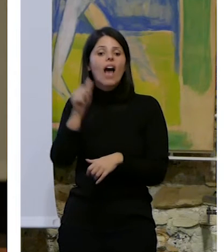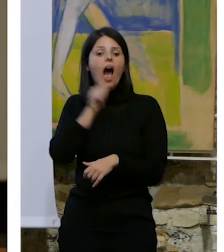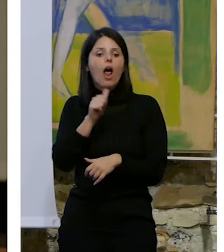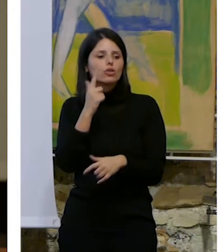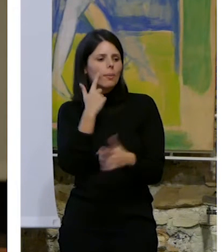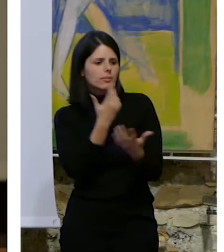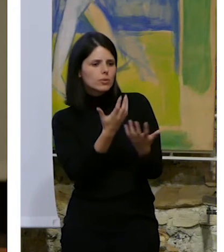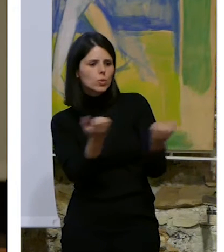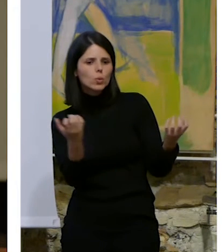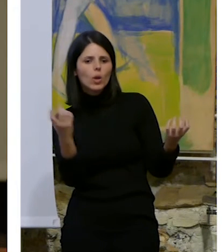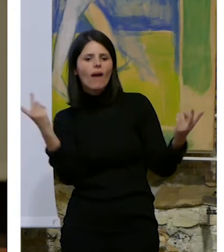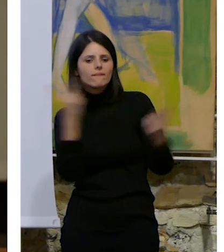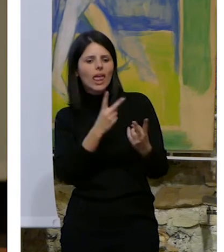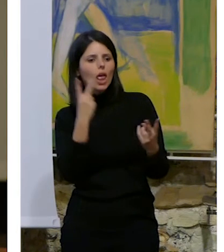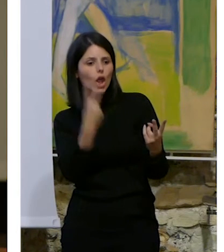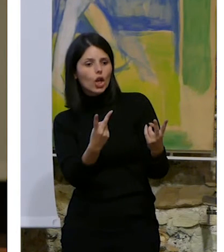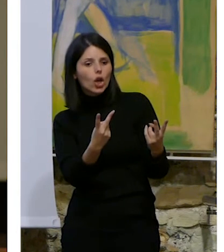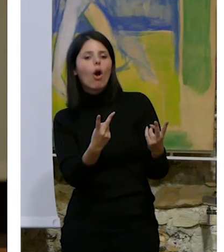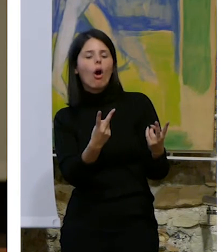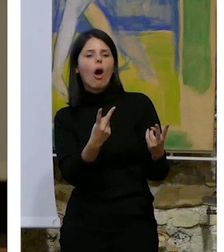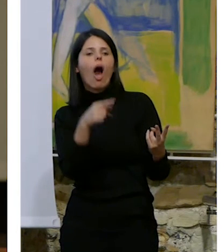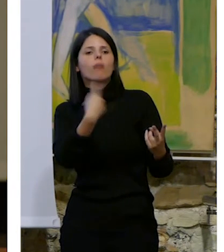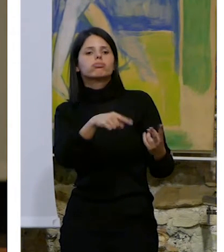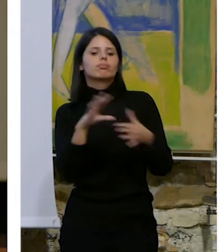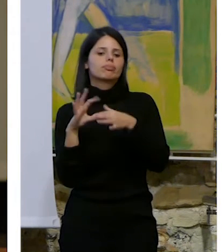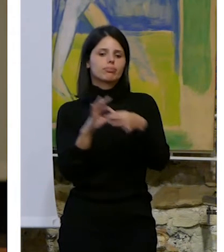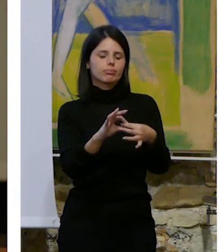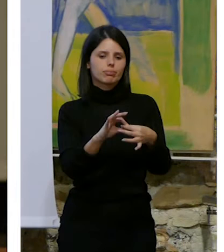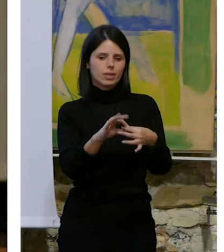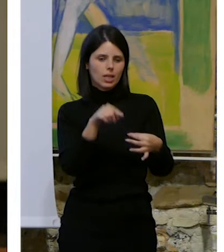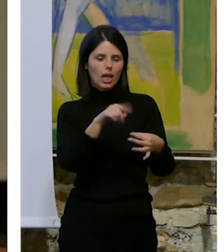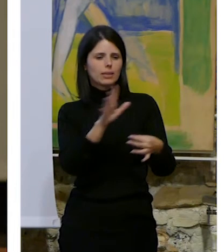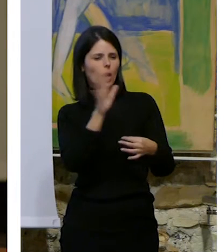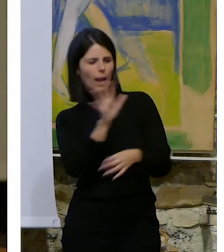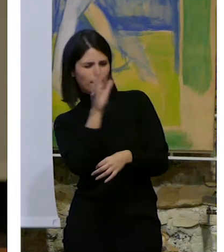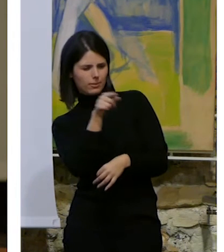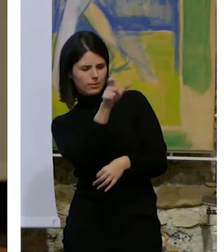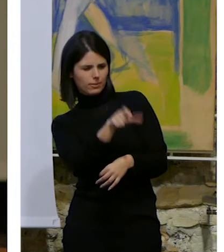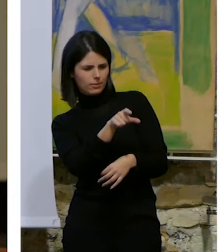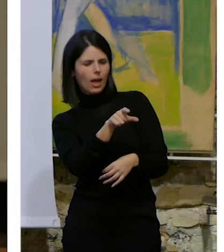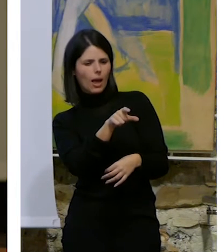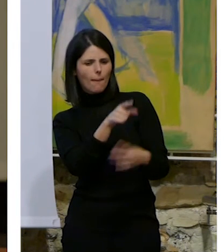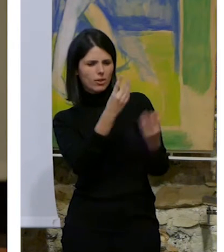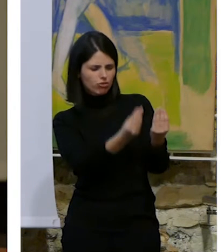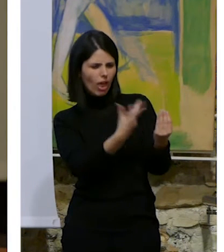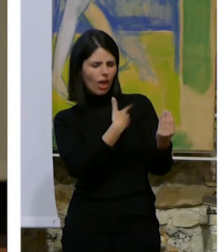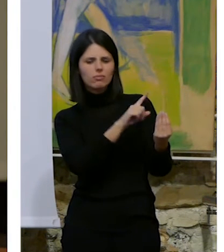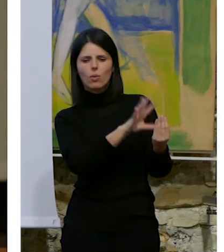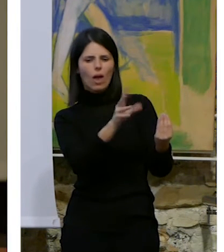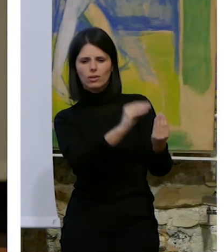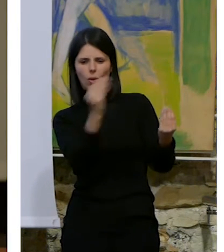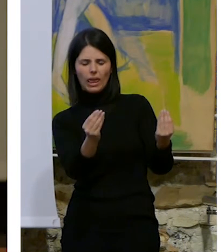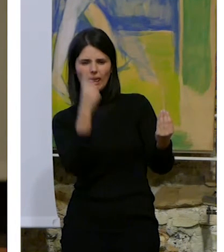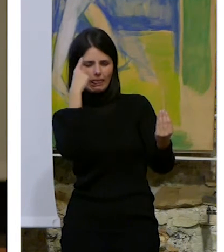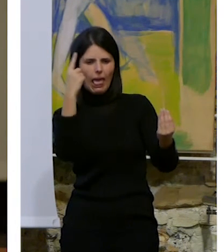scultura, perché rappresenta una cosa che è la cosa di una cosa, cioè è la rappresentazione di una cosa che a sua volta è la produzione di